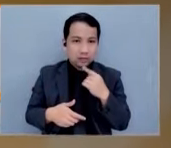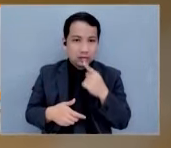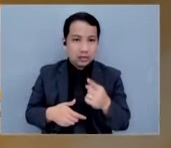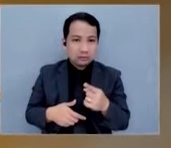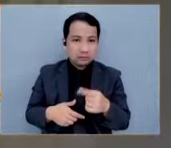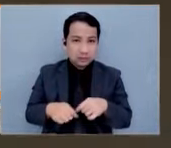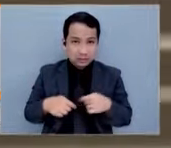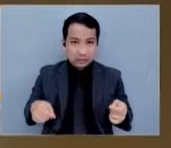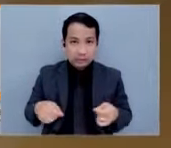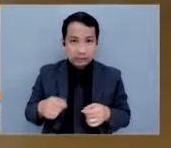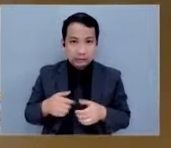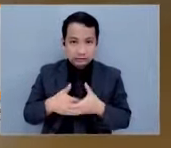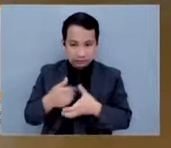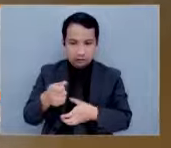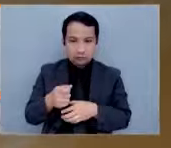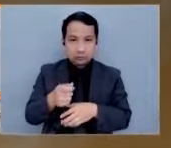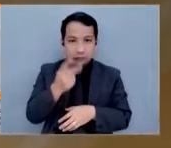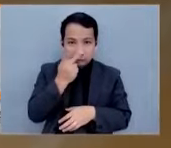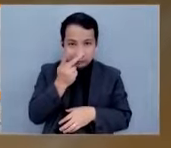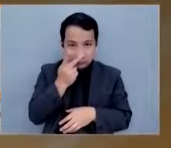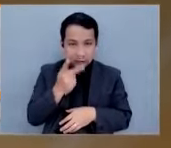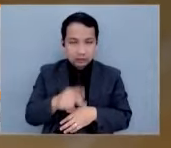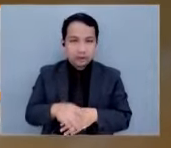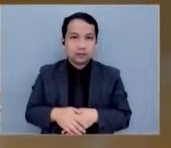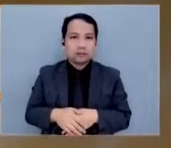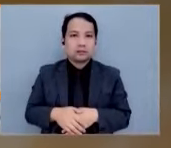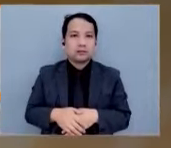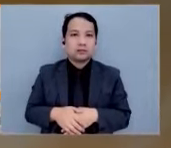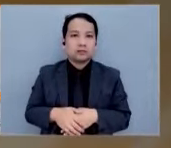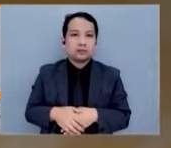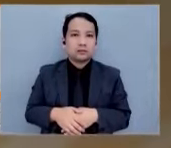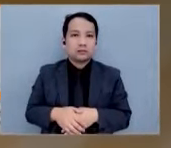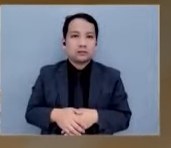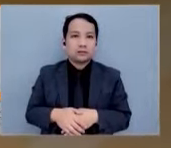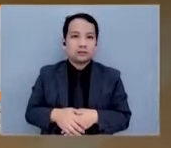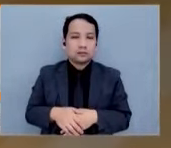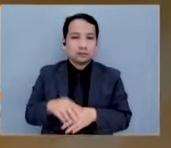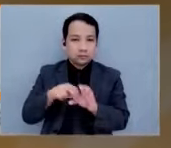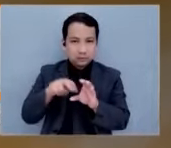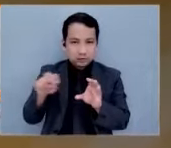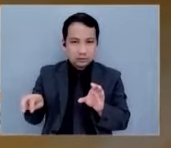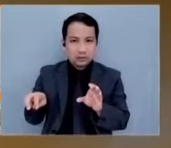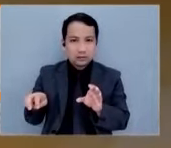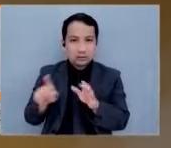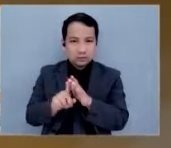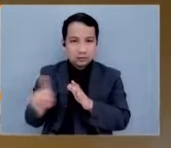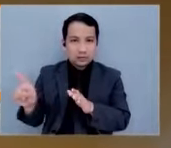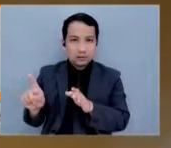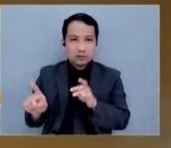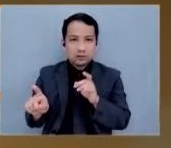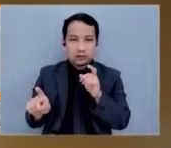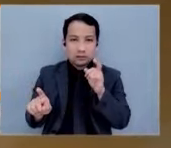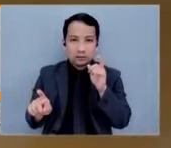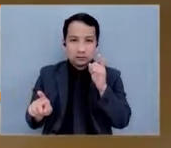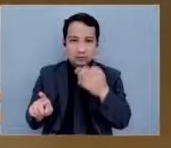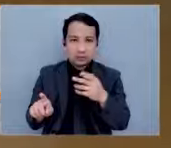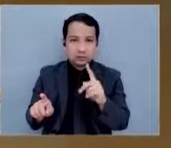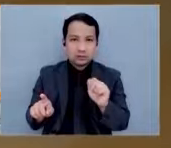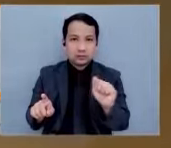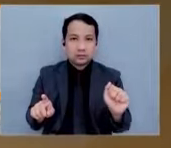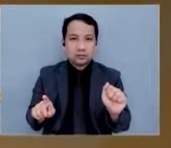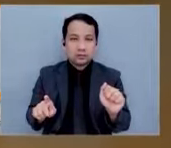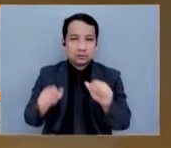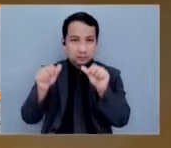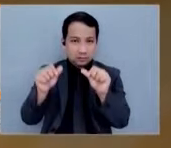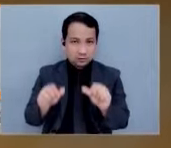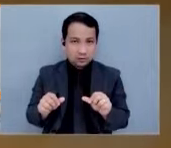ari. Kaya kahit wala pa siya sa babaan, nagmatigas na lumabas ng taxi si Krista. Ipinost ng pasahero